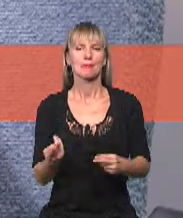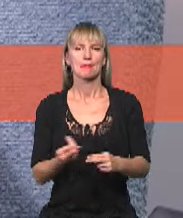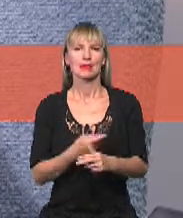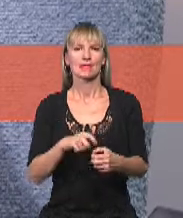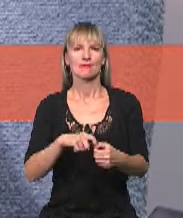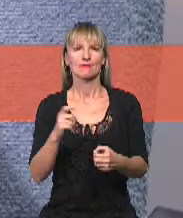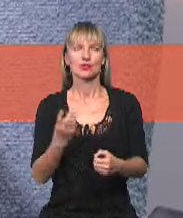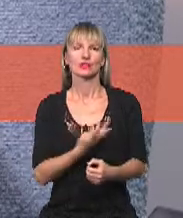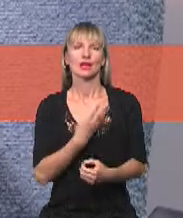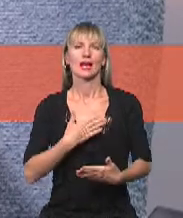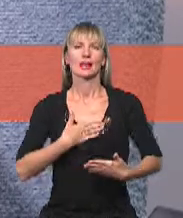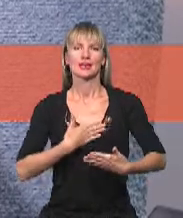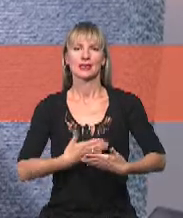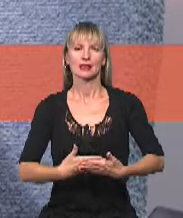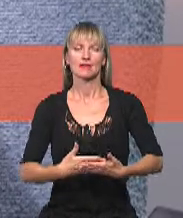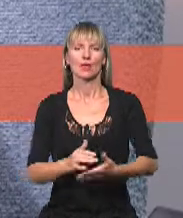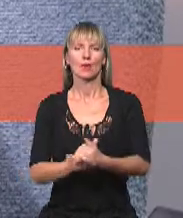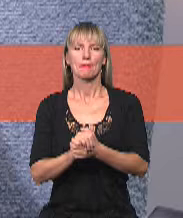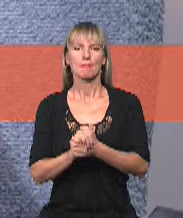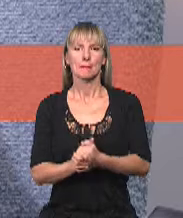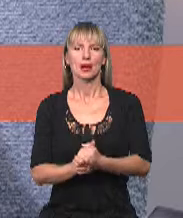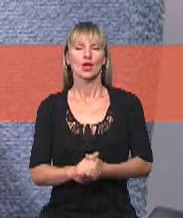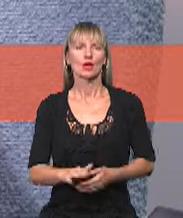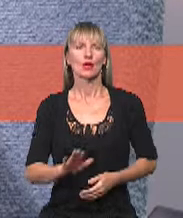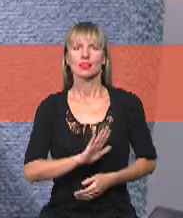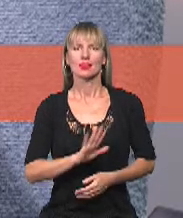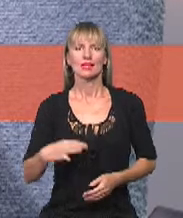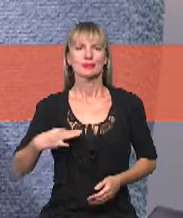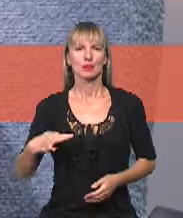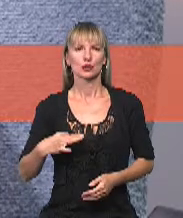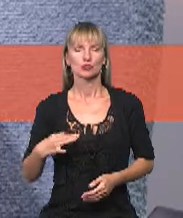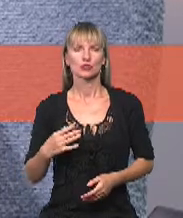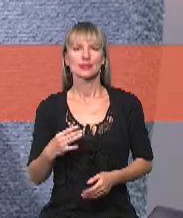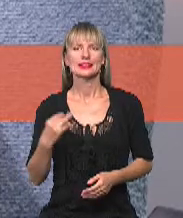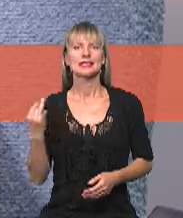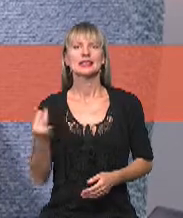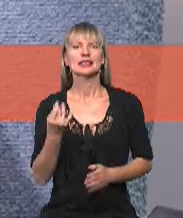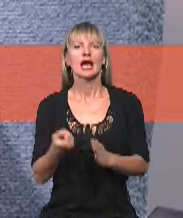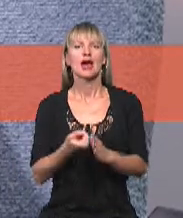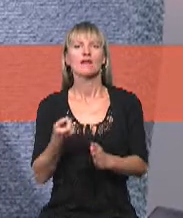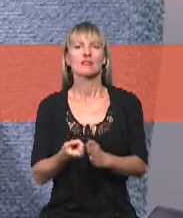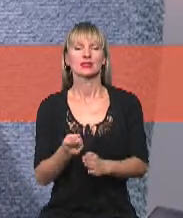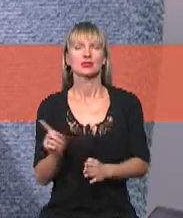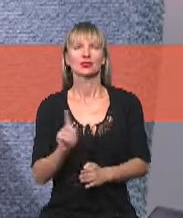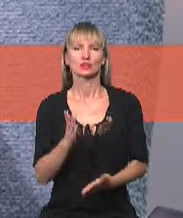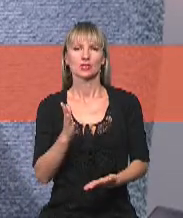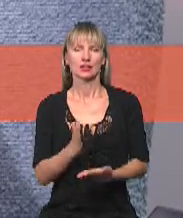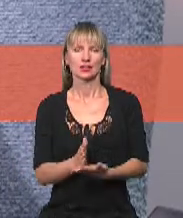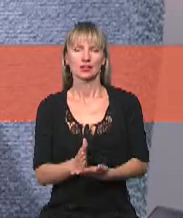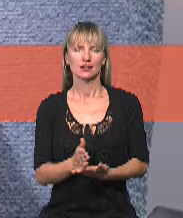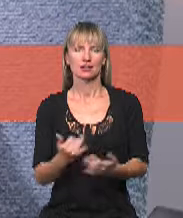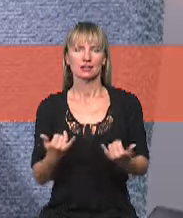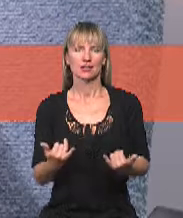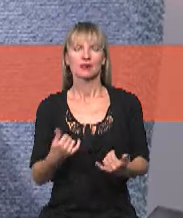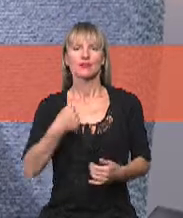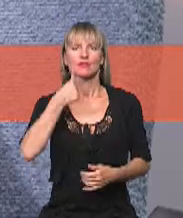зичимо активного миру. Не збайдужіти, цікавитися тим, що відбувається. Бо